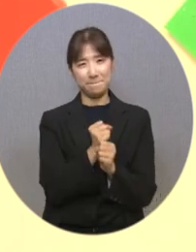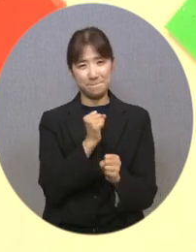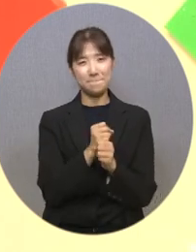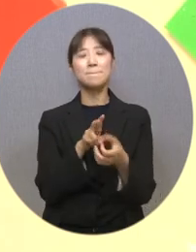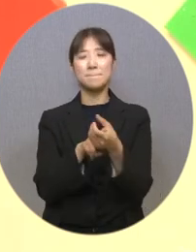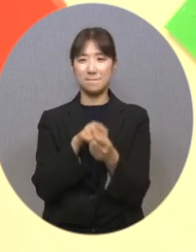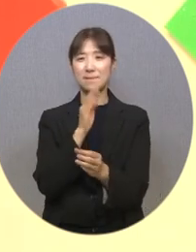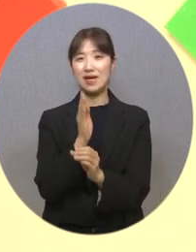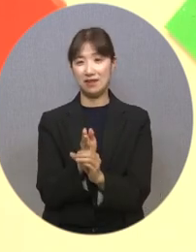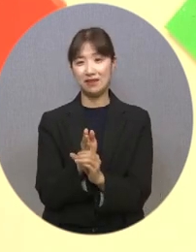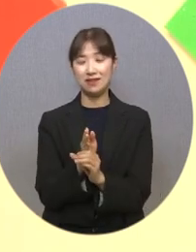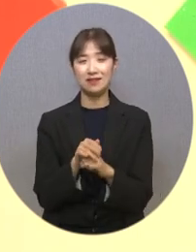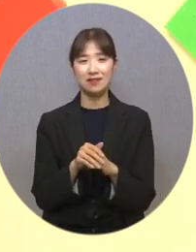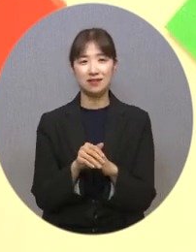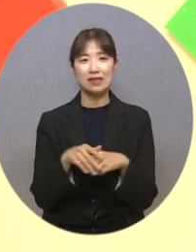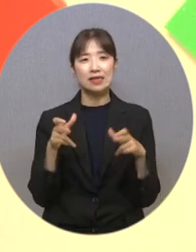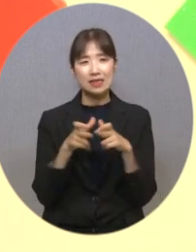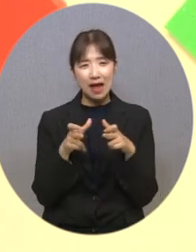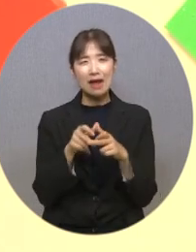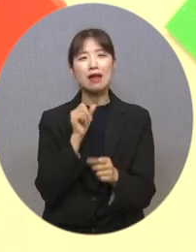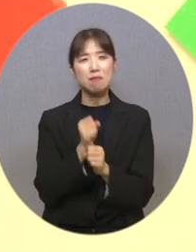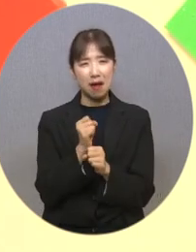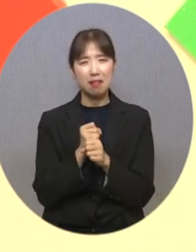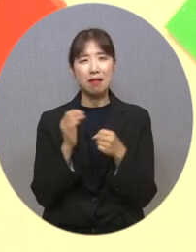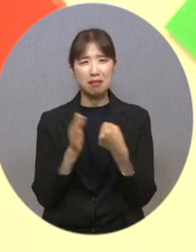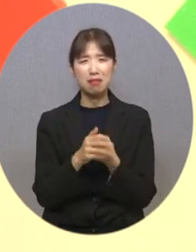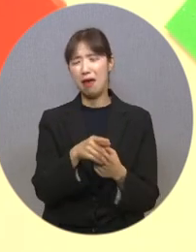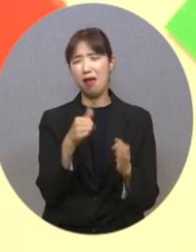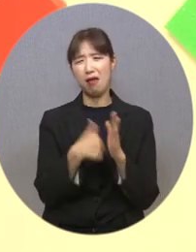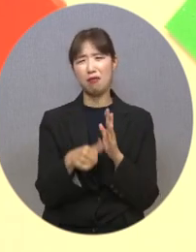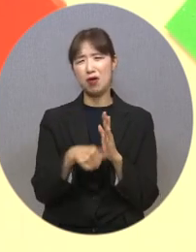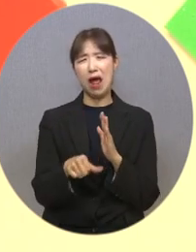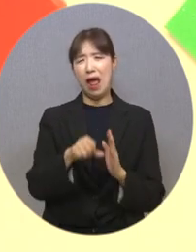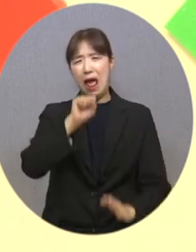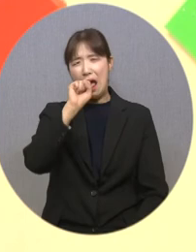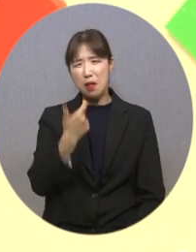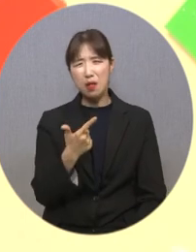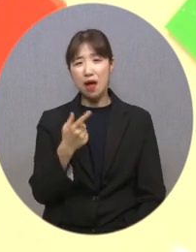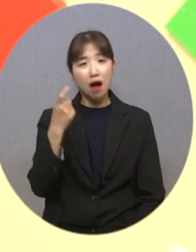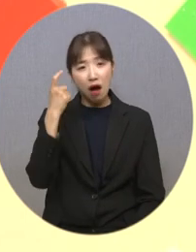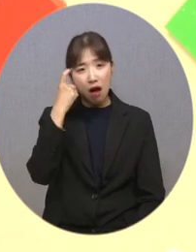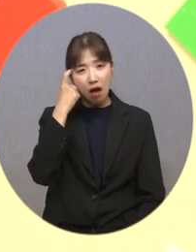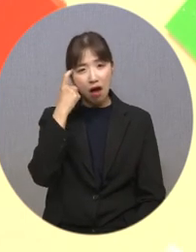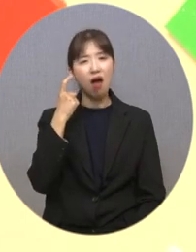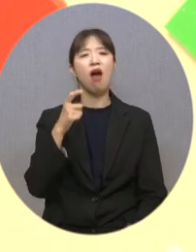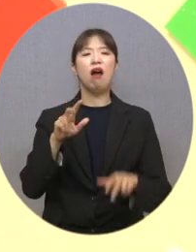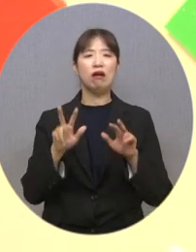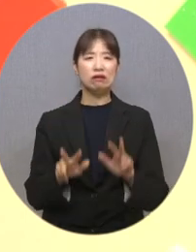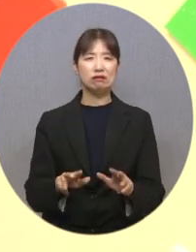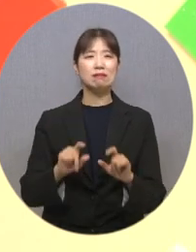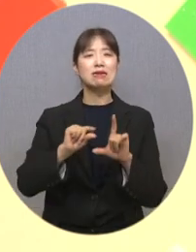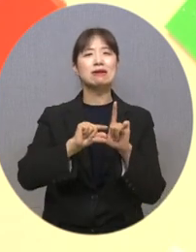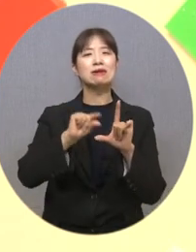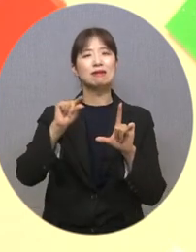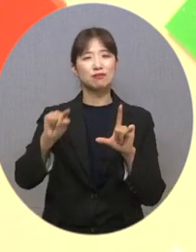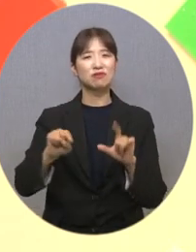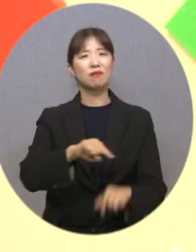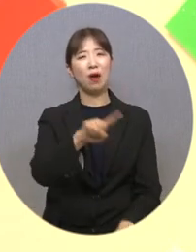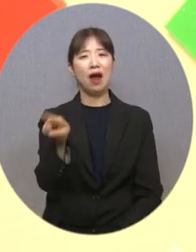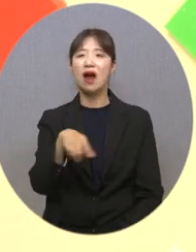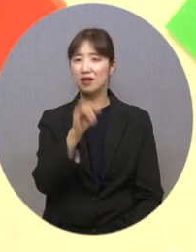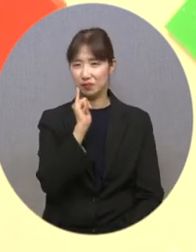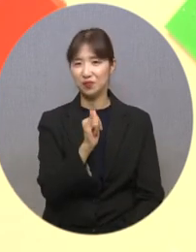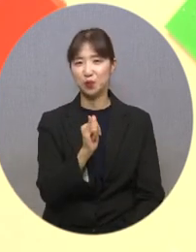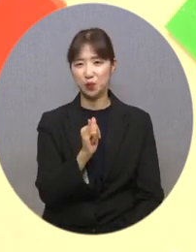판매하고 있는데요. 장애인들이 만들어서 제품의 형편없다는 인식이 아직도 우리 사회에서 많이 자리